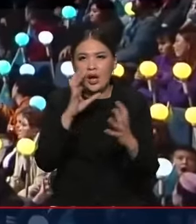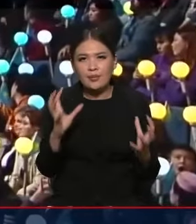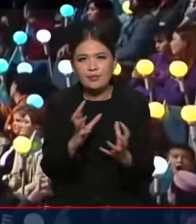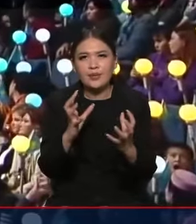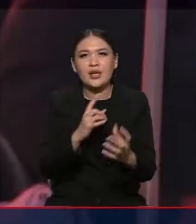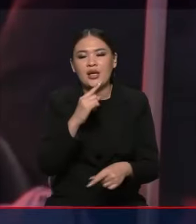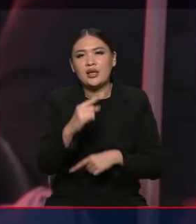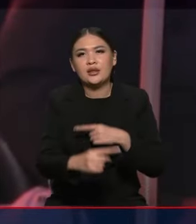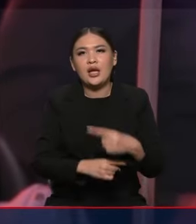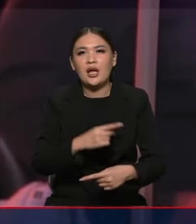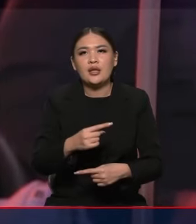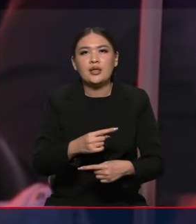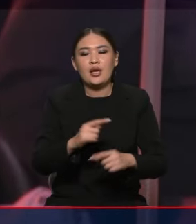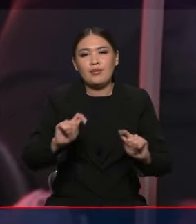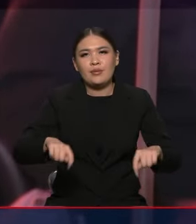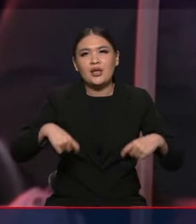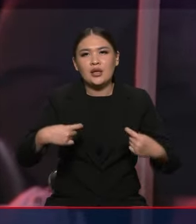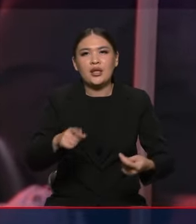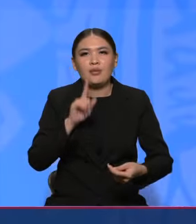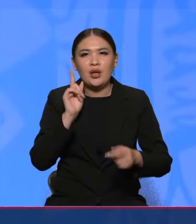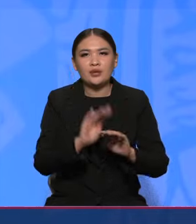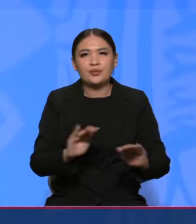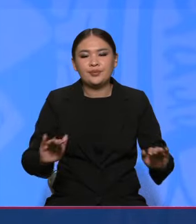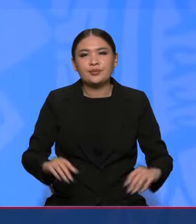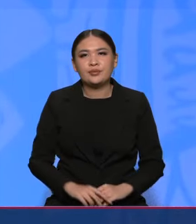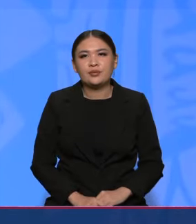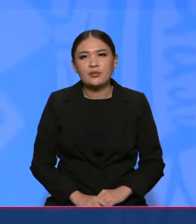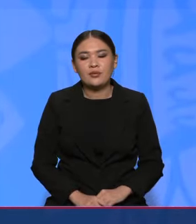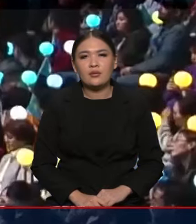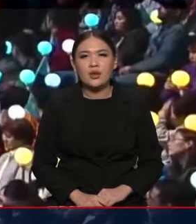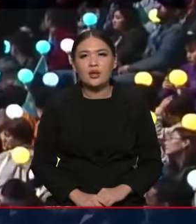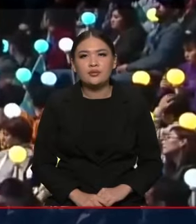бесценное наследие и передать его молодому поколению. Он жил Бурун.